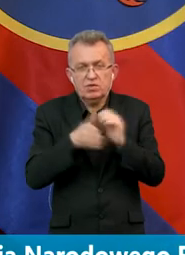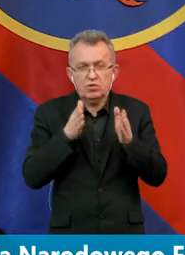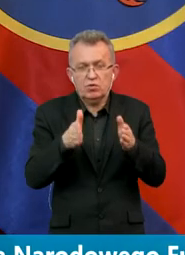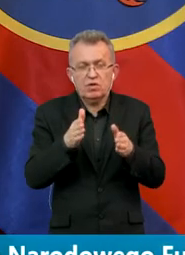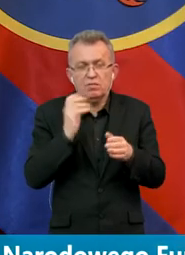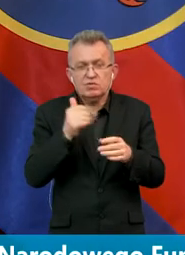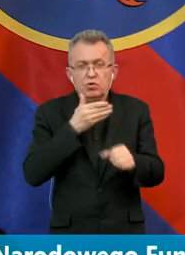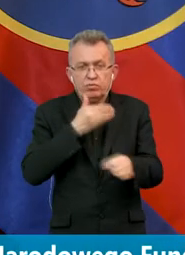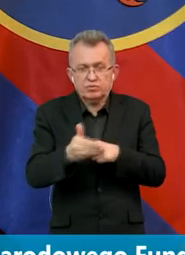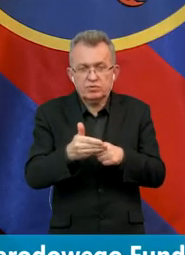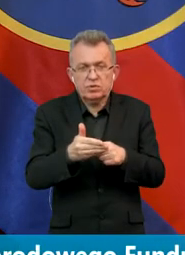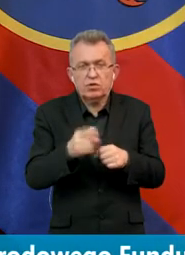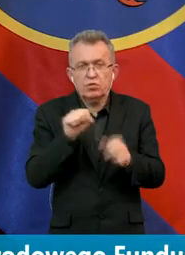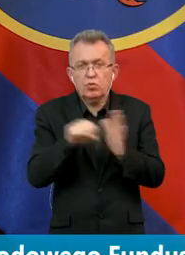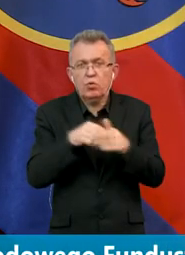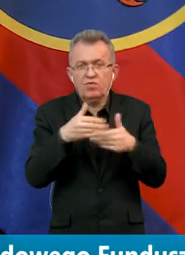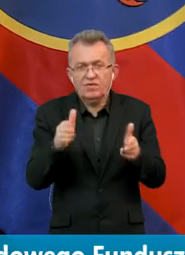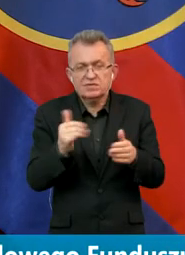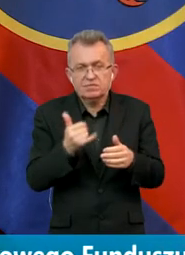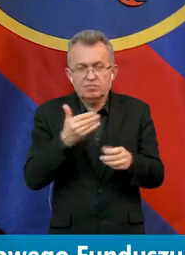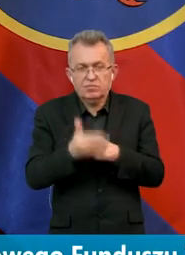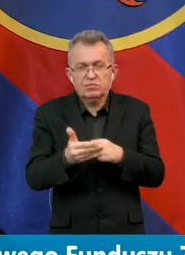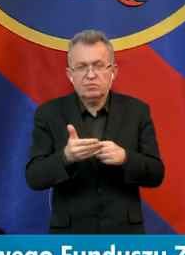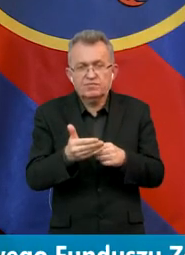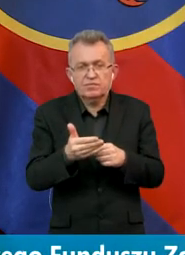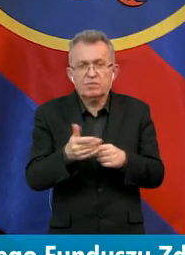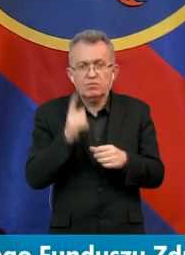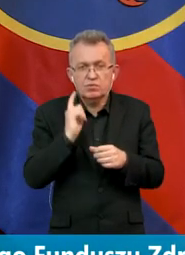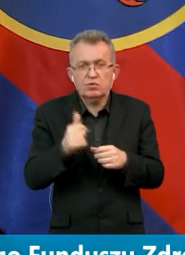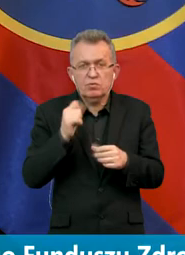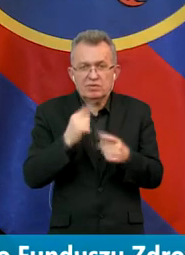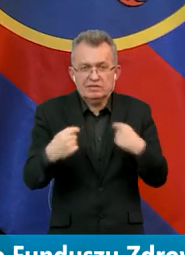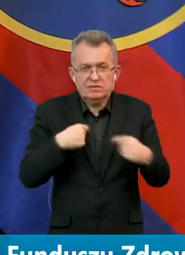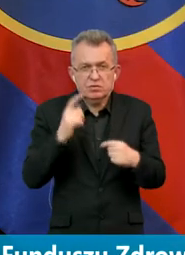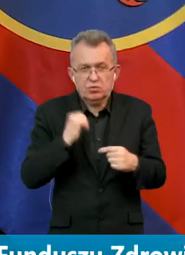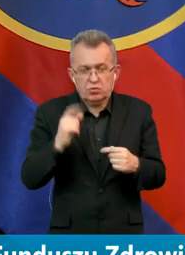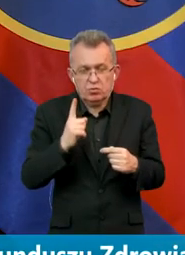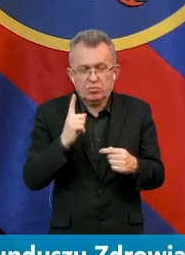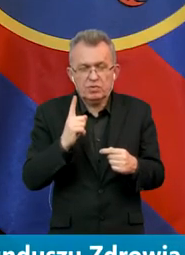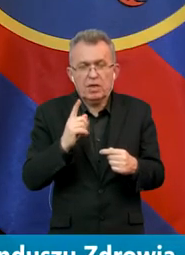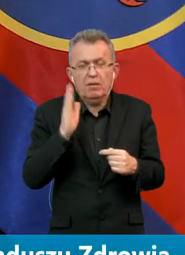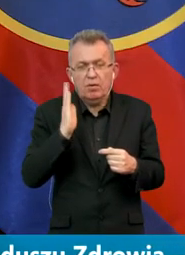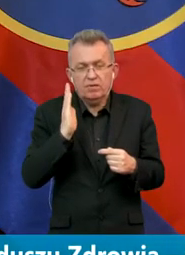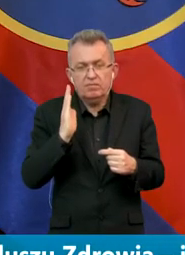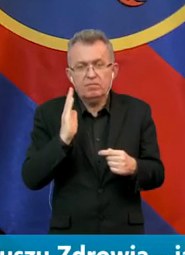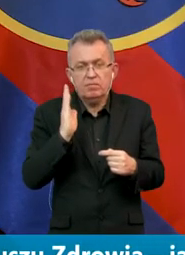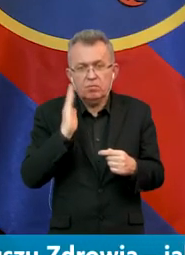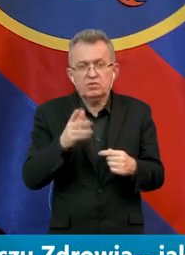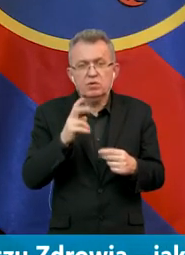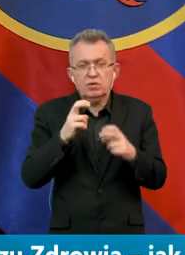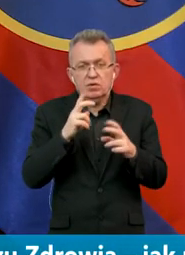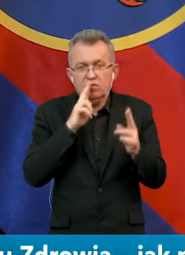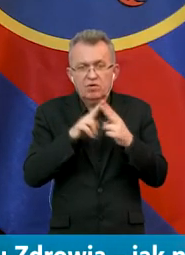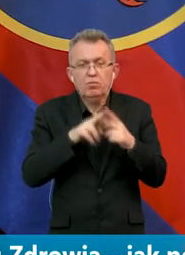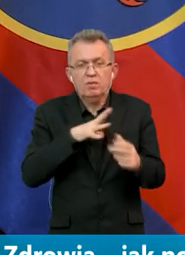z opóźnieniem w stosunku do otwarcia IKEA. Więc będziemy musieli chwilę pomęczyć. Natomiast dość długo trwały uzgodnienia w